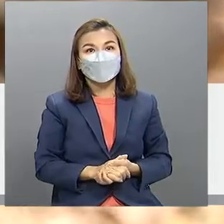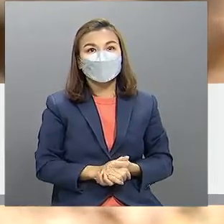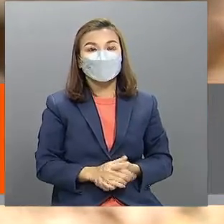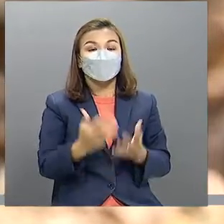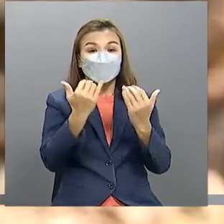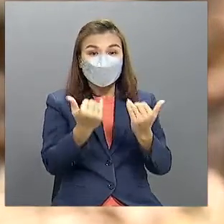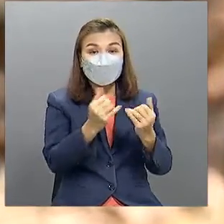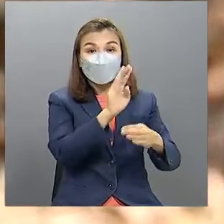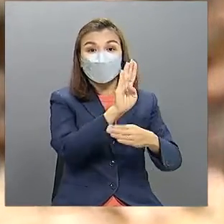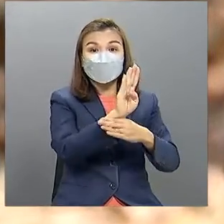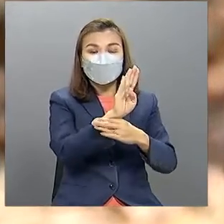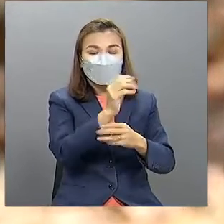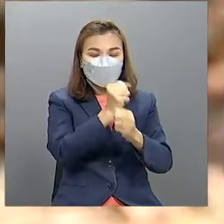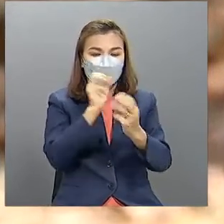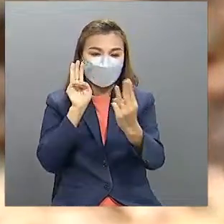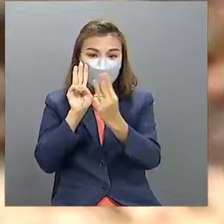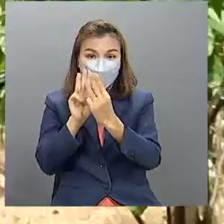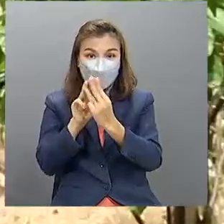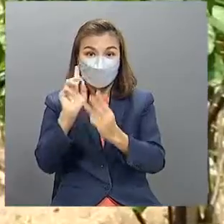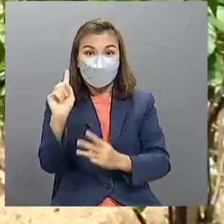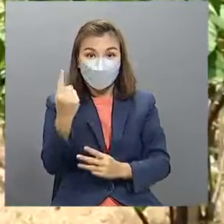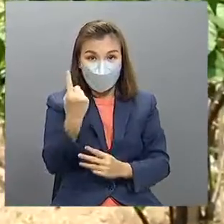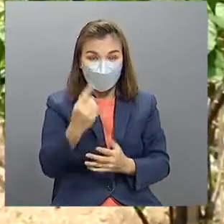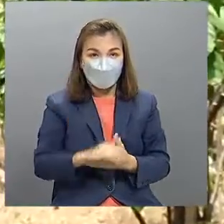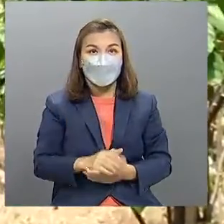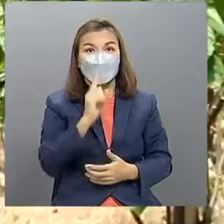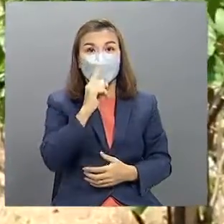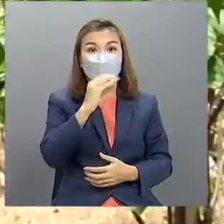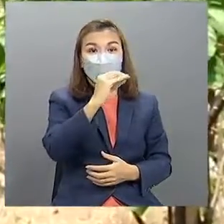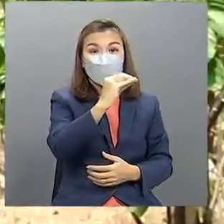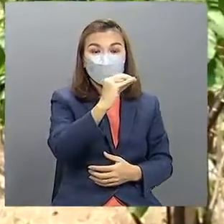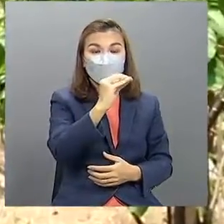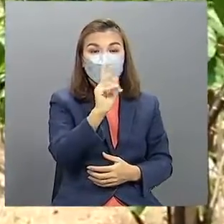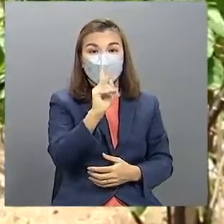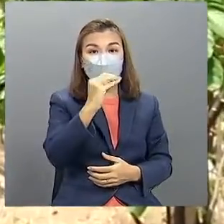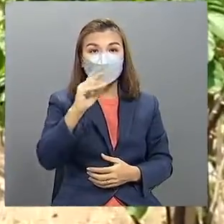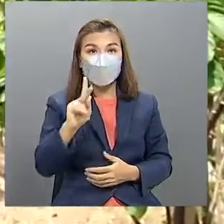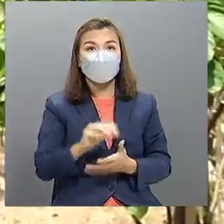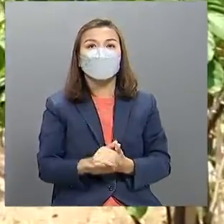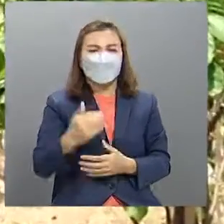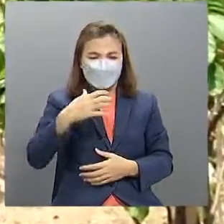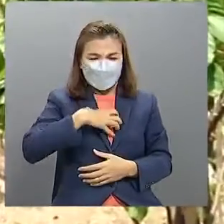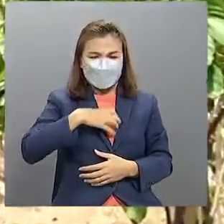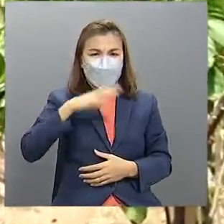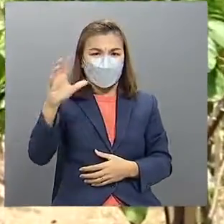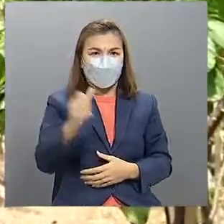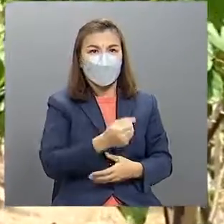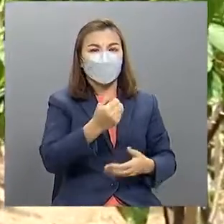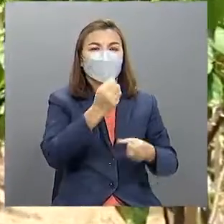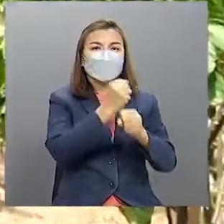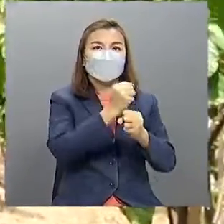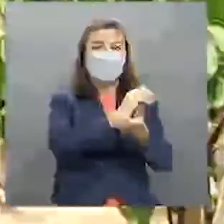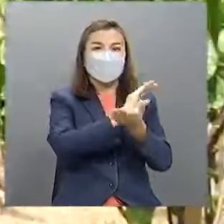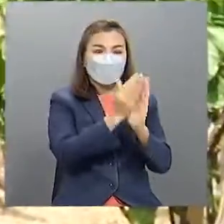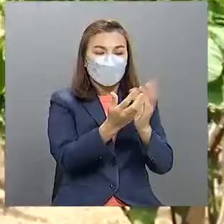ญาใหม่กับเกษตรกรและย้ำว่าโกโก้ไม่ล้นตลาดนะคะยังมีความต้องการสูงในการนำไปแปรรูปเป็นผลิตภัณฑ์ต่